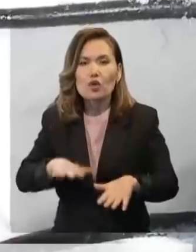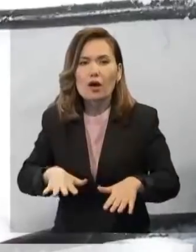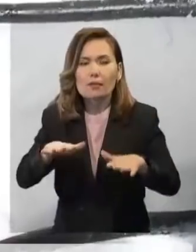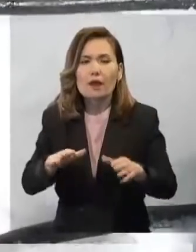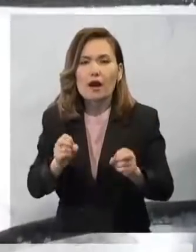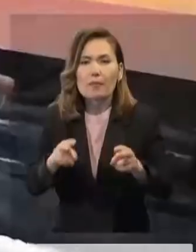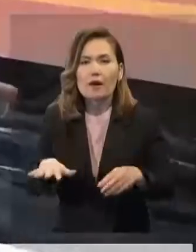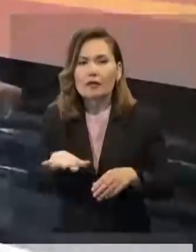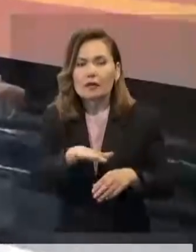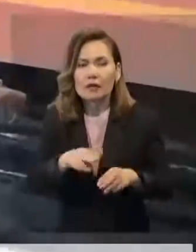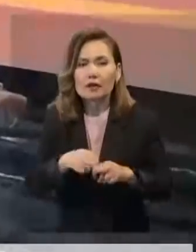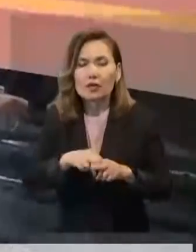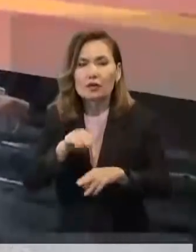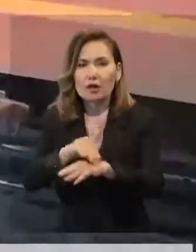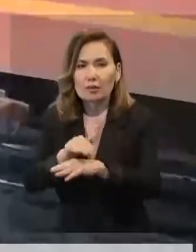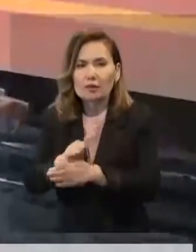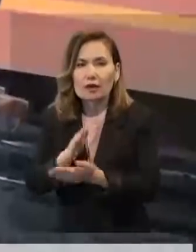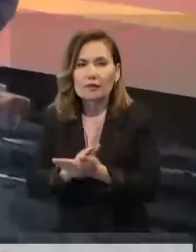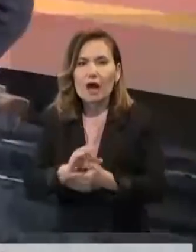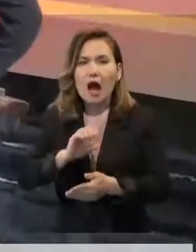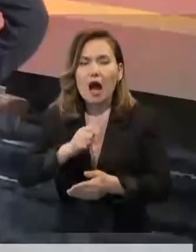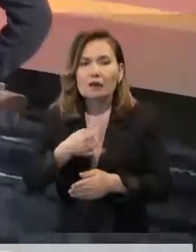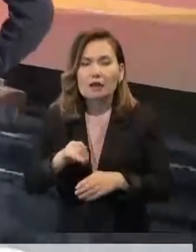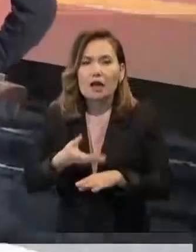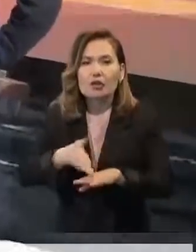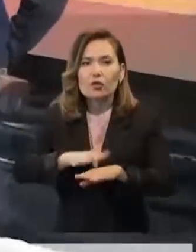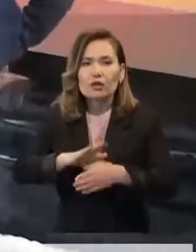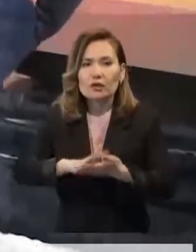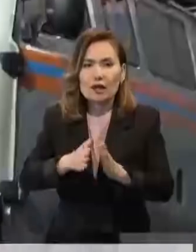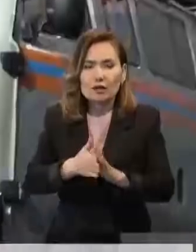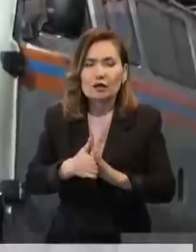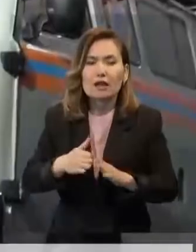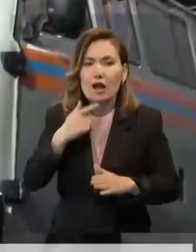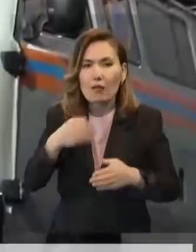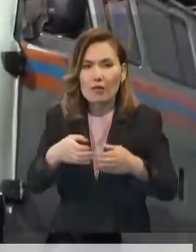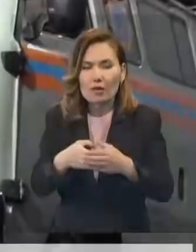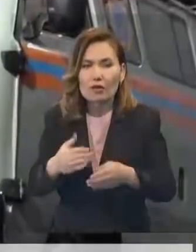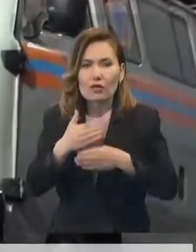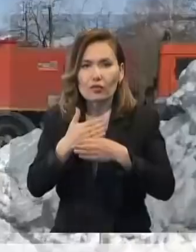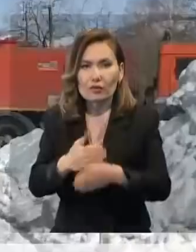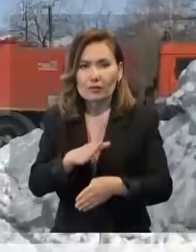12 қауіпті учаске анықталған. Алтайдағы төтенше жағдайлар қызметіне әскерилер де қол ұшын созды.